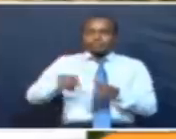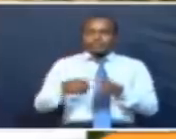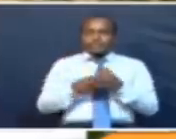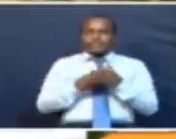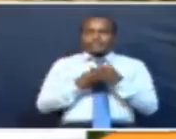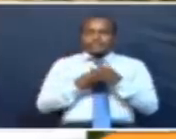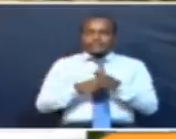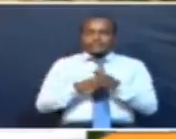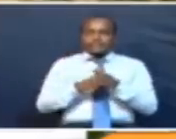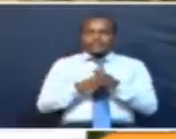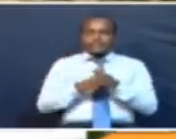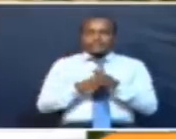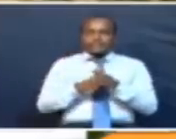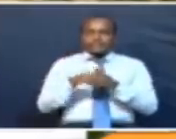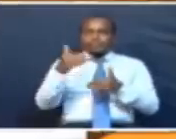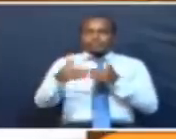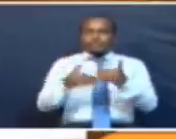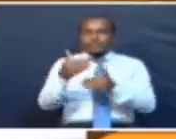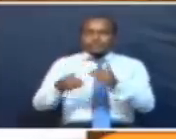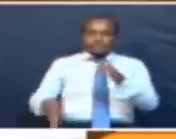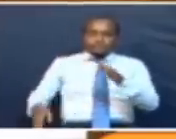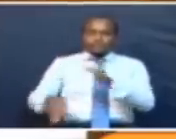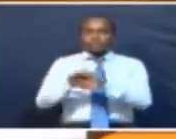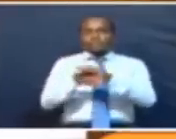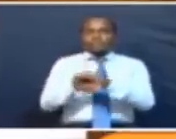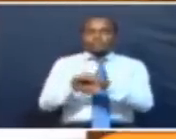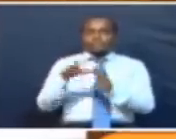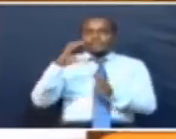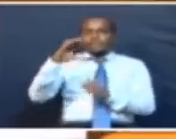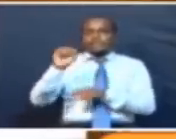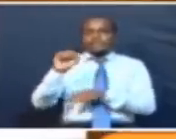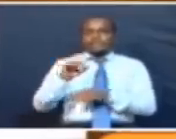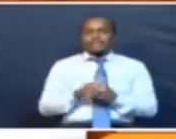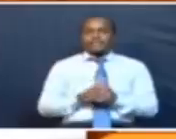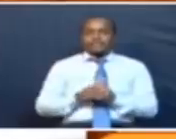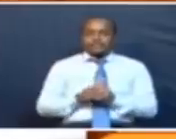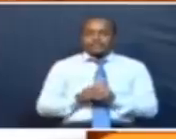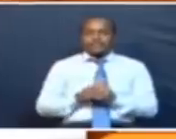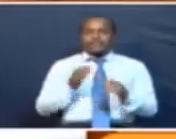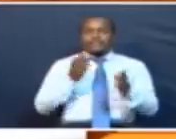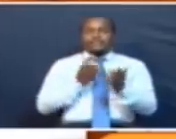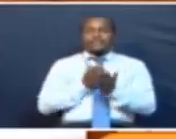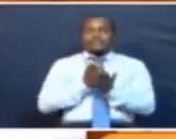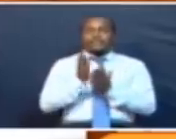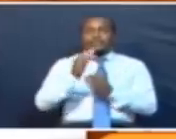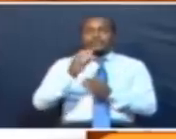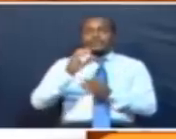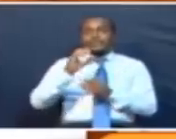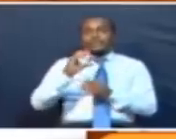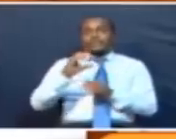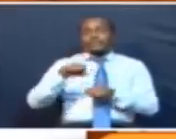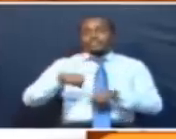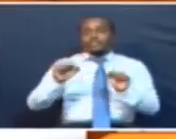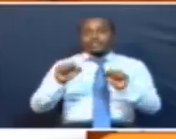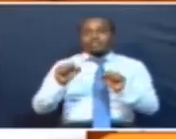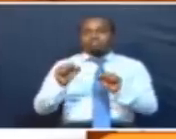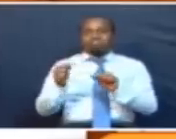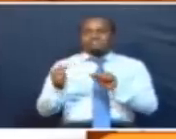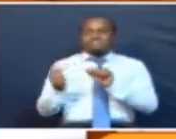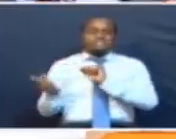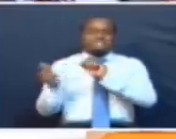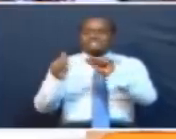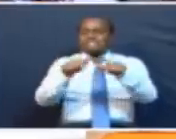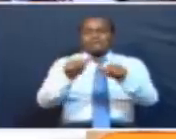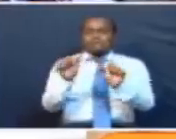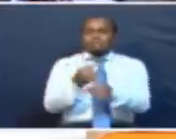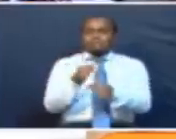of impeaching Matiang'i. He has failed. Matiang'i kupitia barua iliyoandikwa na katibu mkuu Karanja Kibicho hangeweza kufika mbele ya kamati